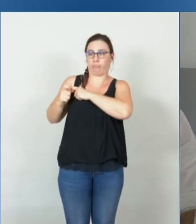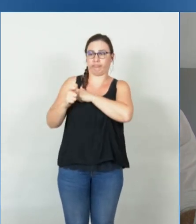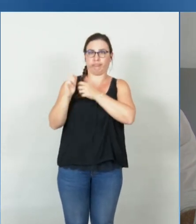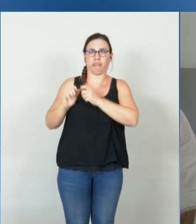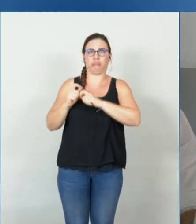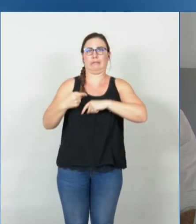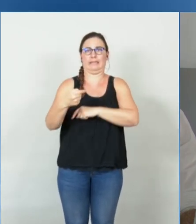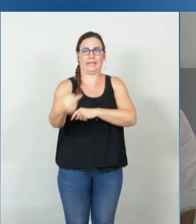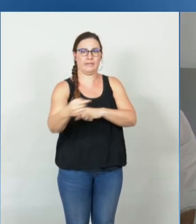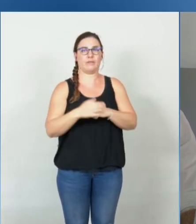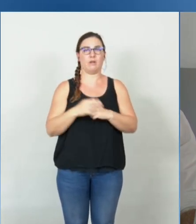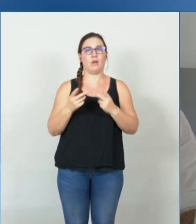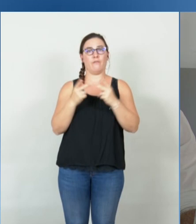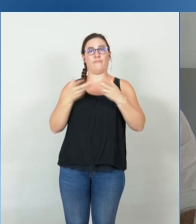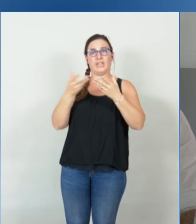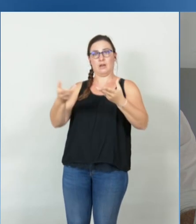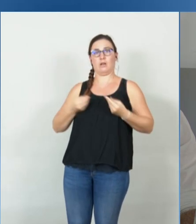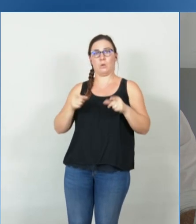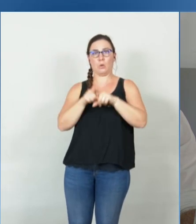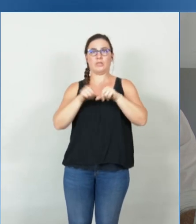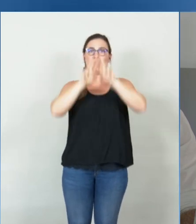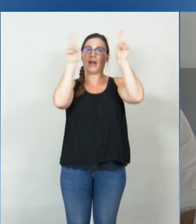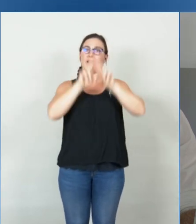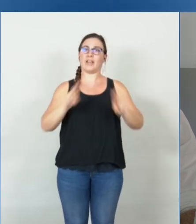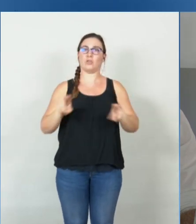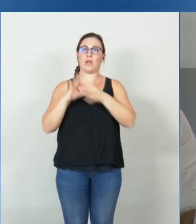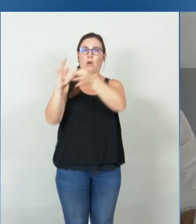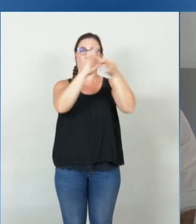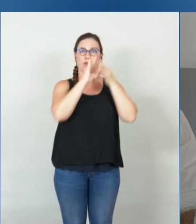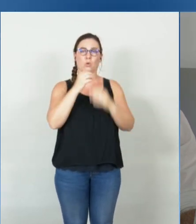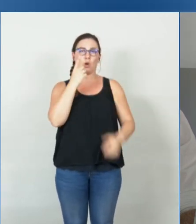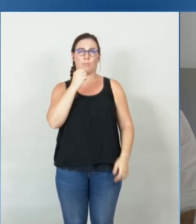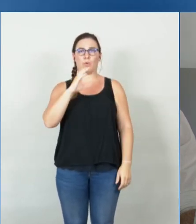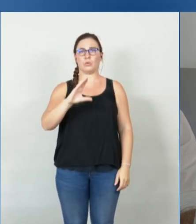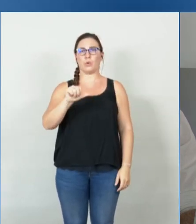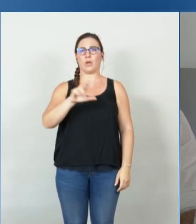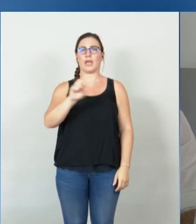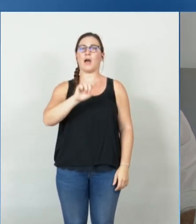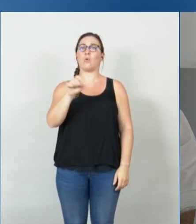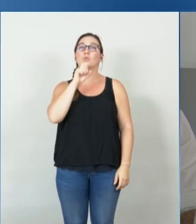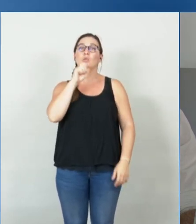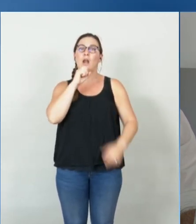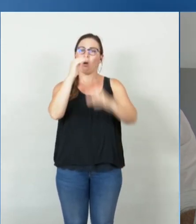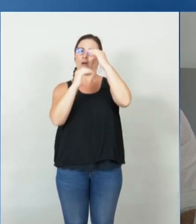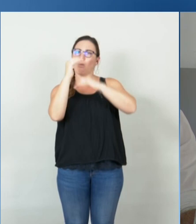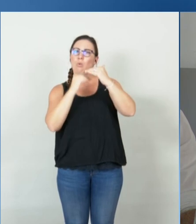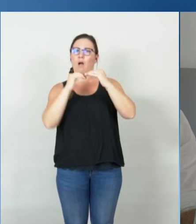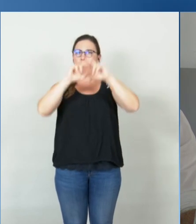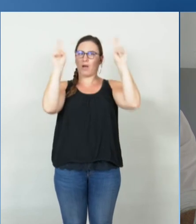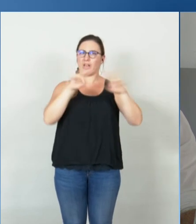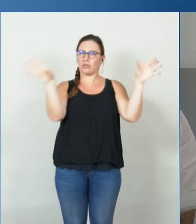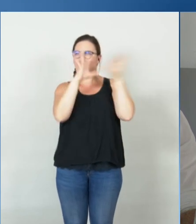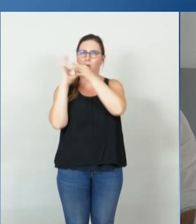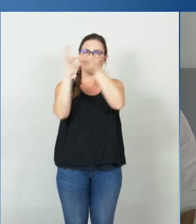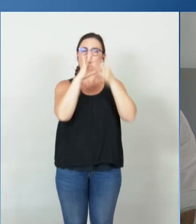ville de l'hospitalité elle est marquée aussi par nos relations internationales et Emmanuel Carroz nous présentera tout à l'heure les axes du projet de coopération internationale pour